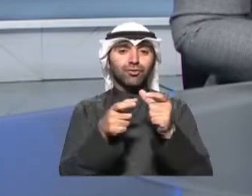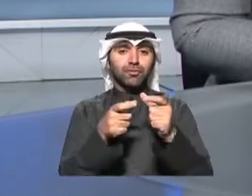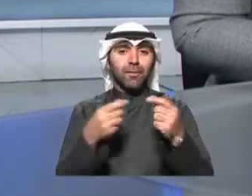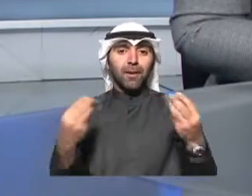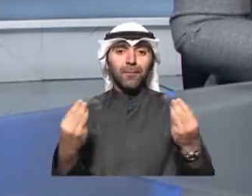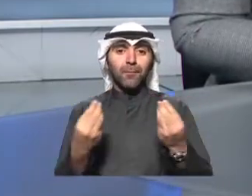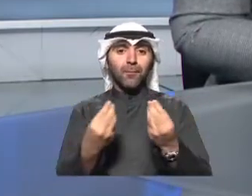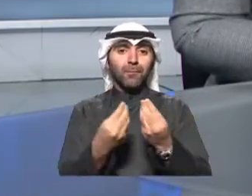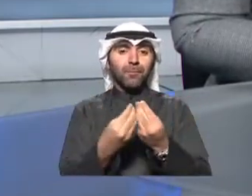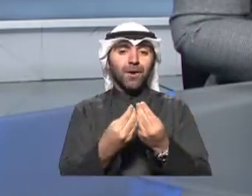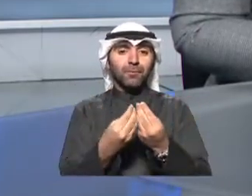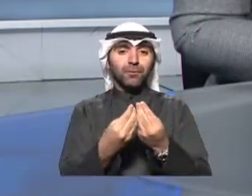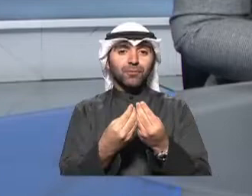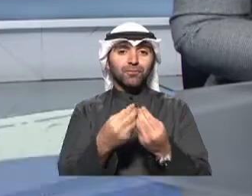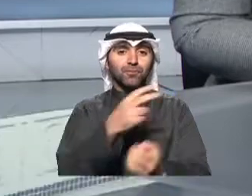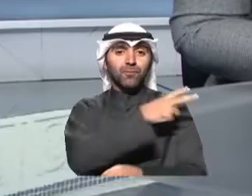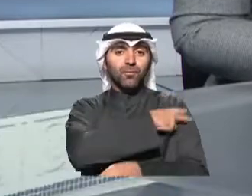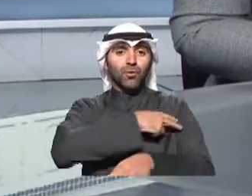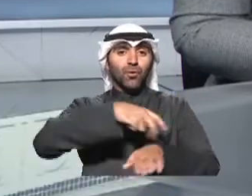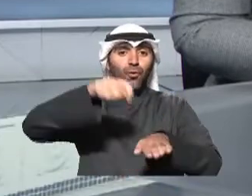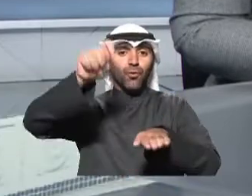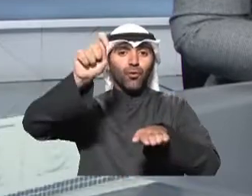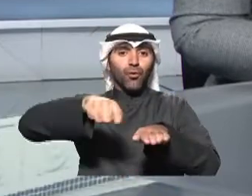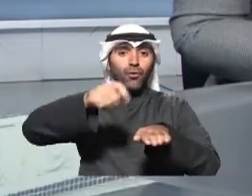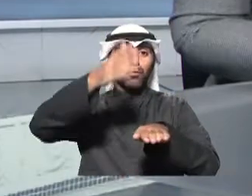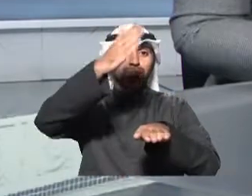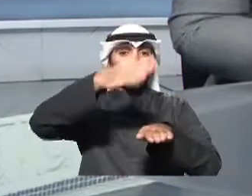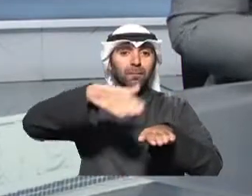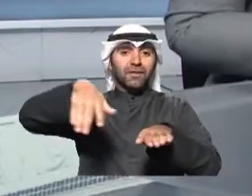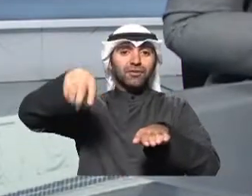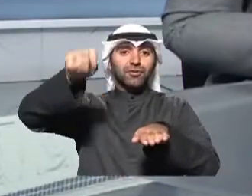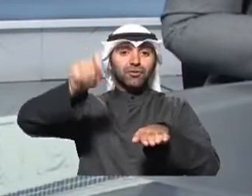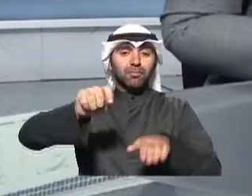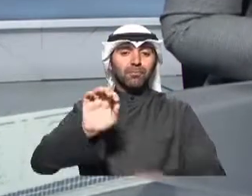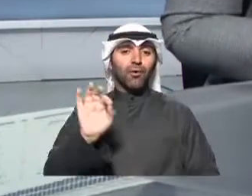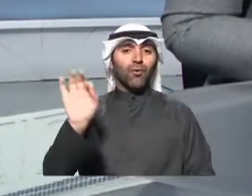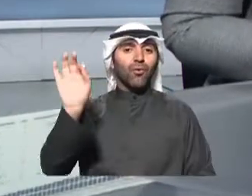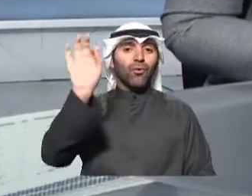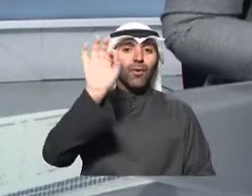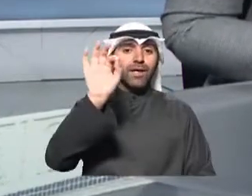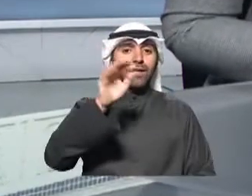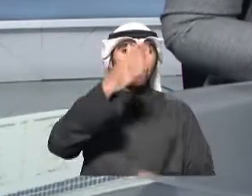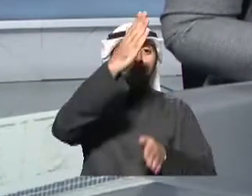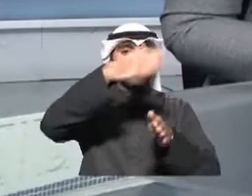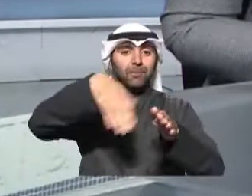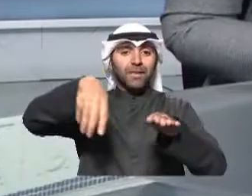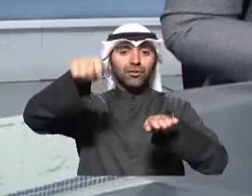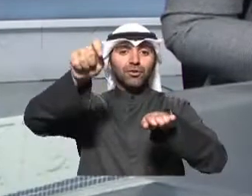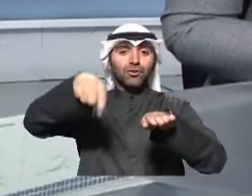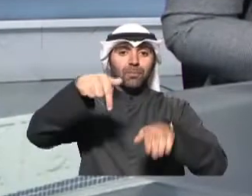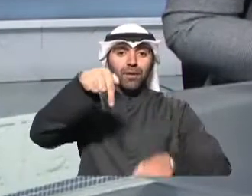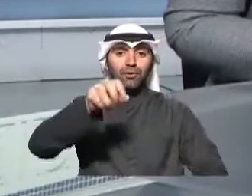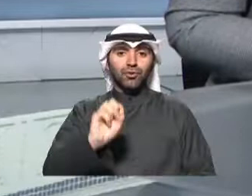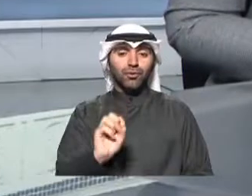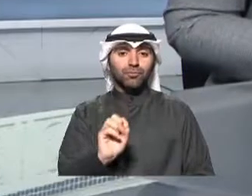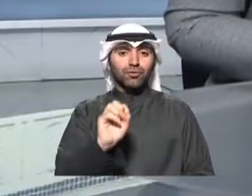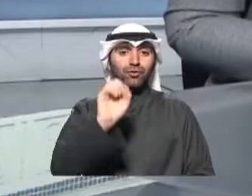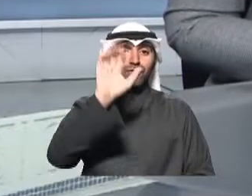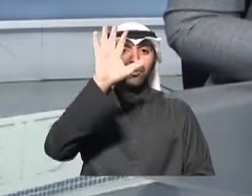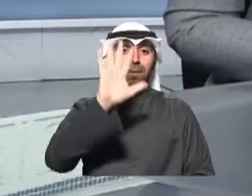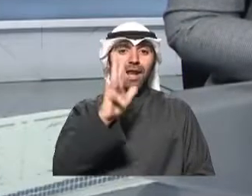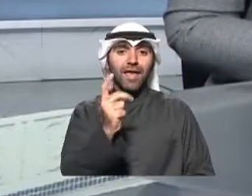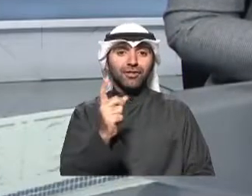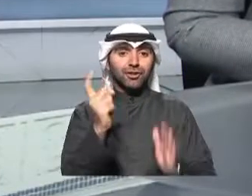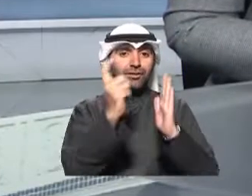أعضاء المجلس، حيث استمع سموه لكل الآراء والمقترحات النيابية المقدمة من النواب.